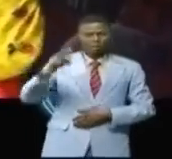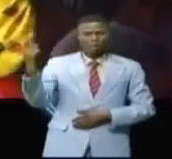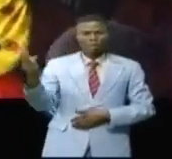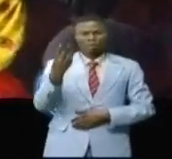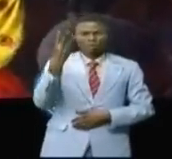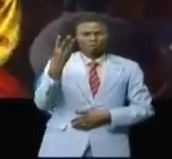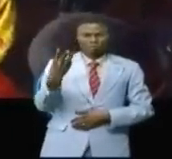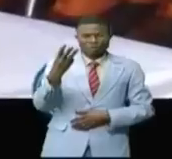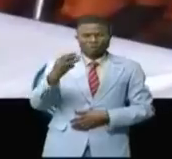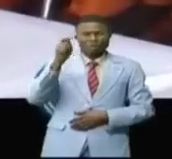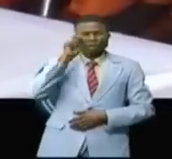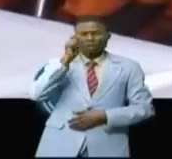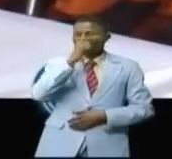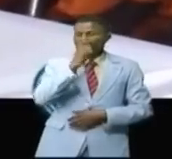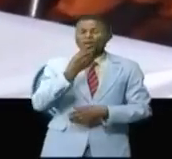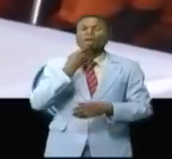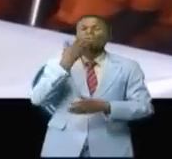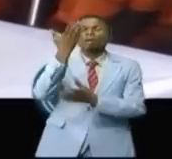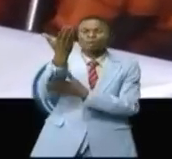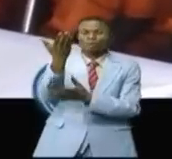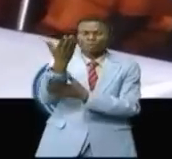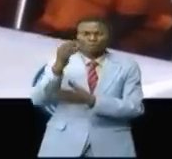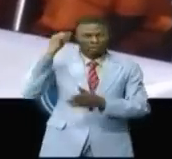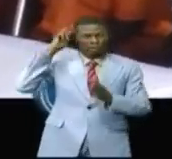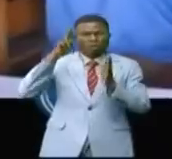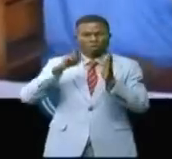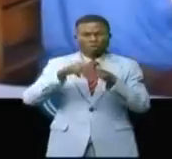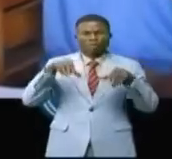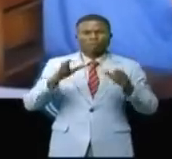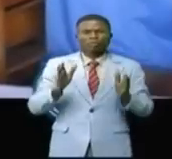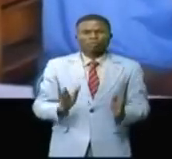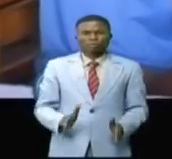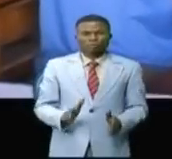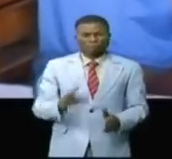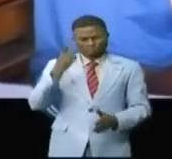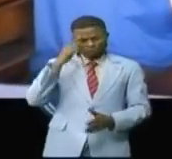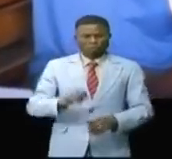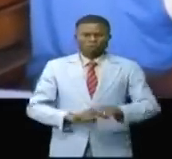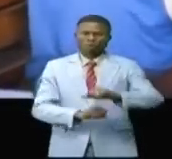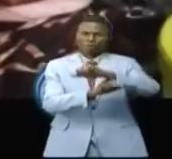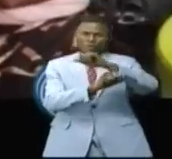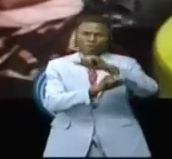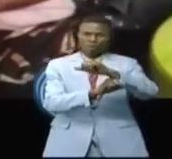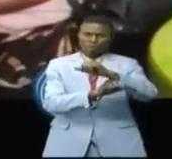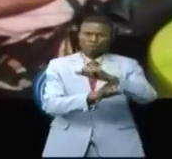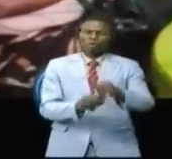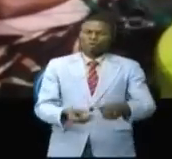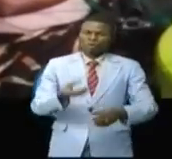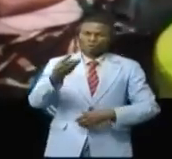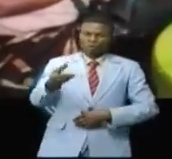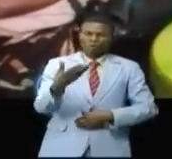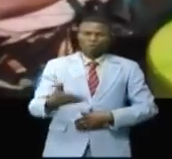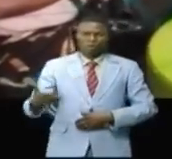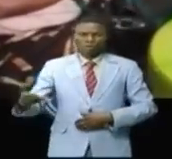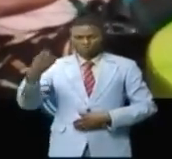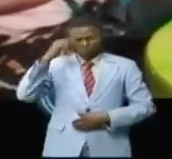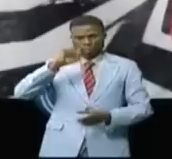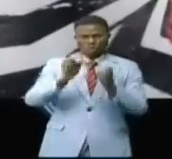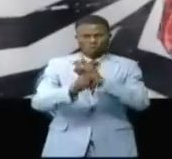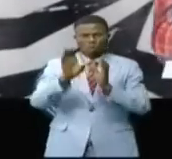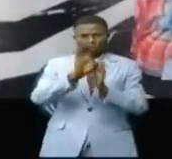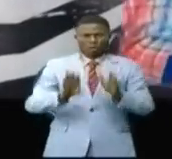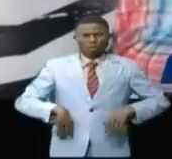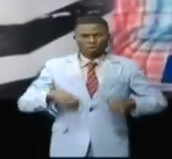aveugles ont lancé un cri d'alarmé au gouvernement congolais pour leur accorder la subvention en vue d'améliorer leurs conditions